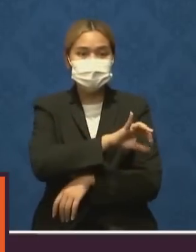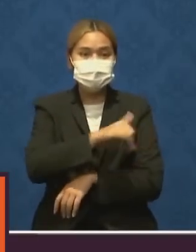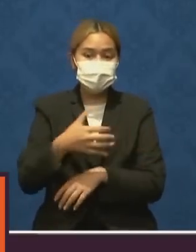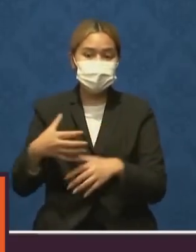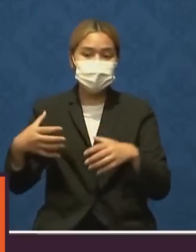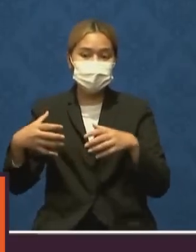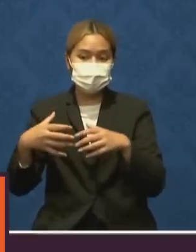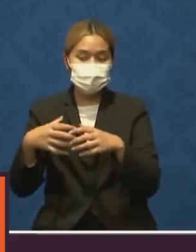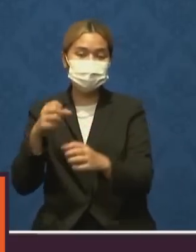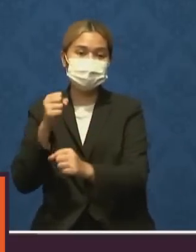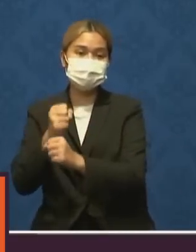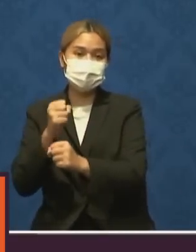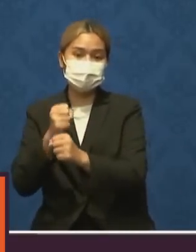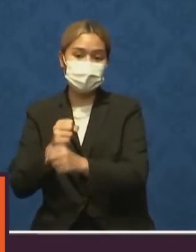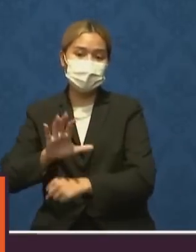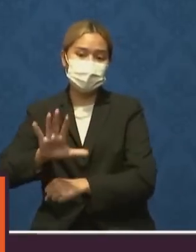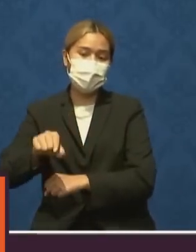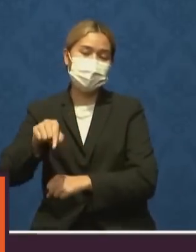กุมทพลังงานกแน่